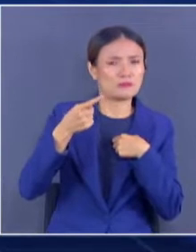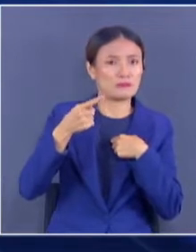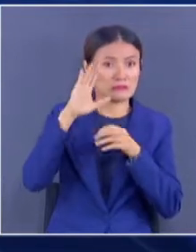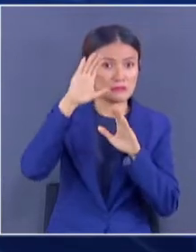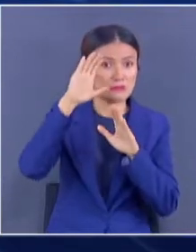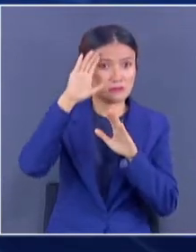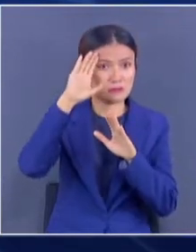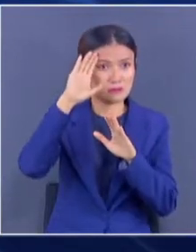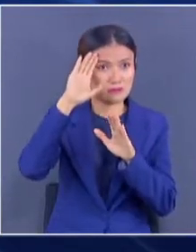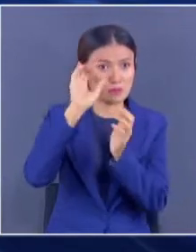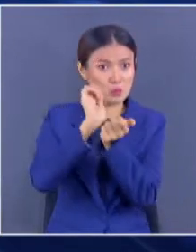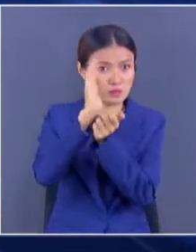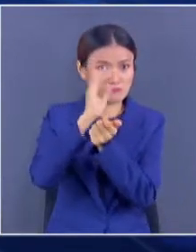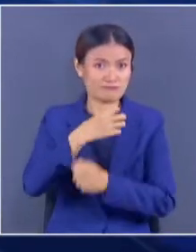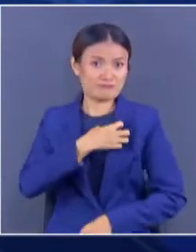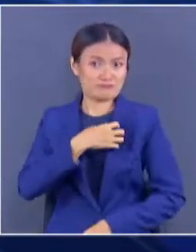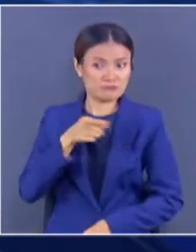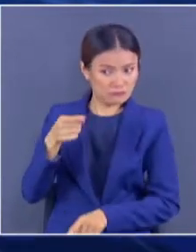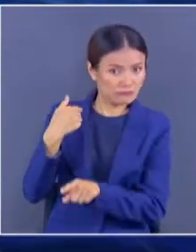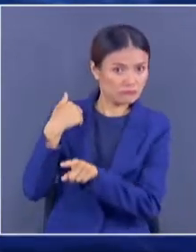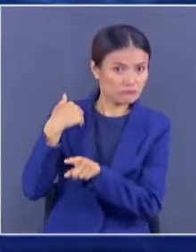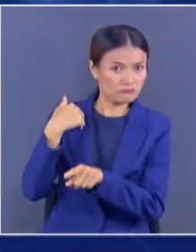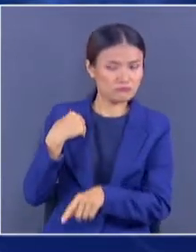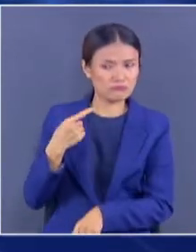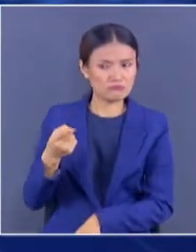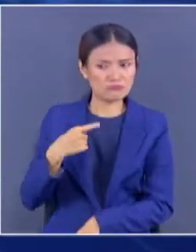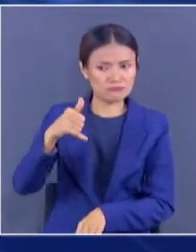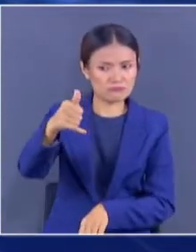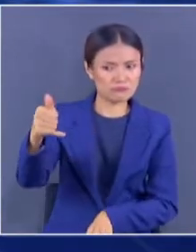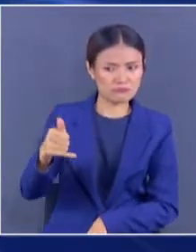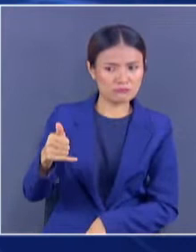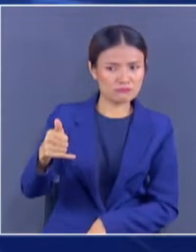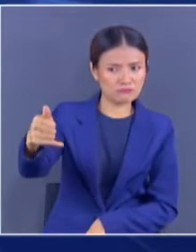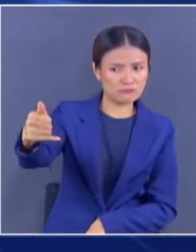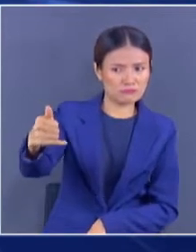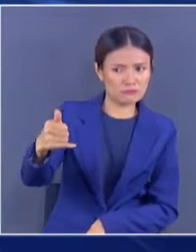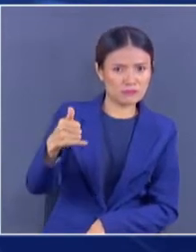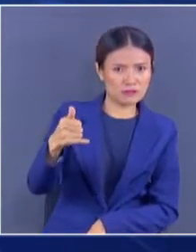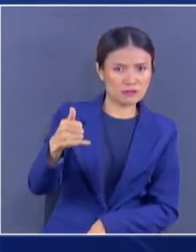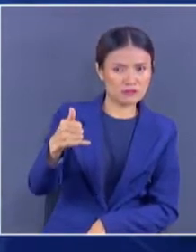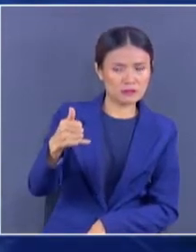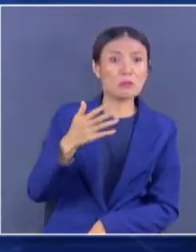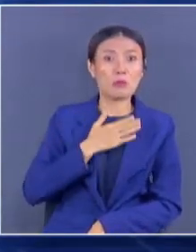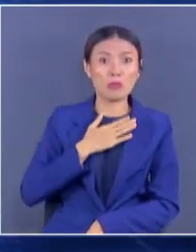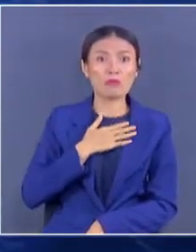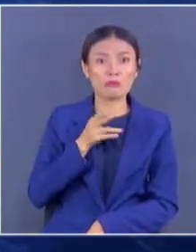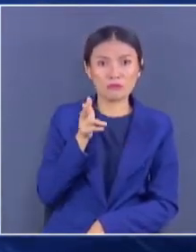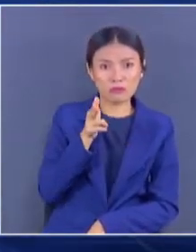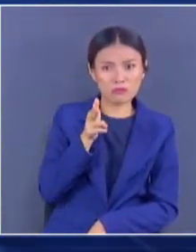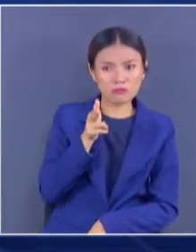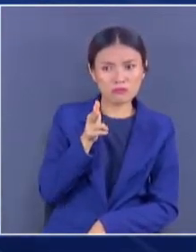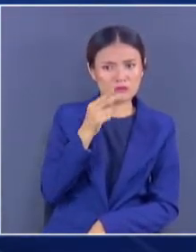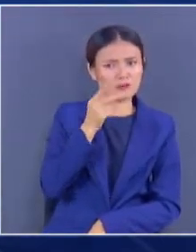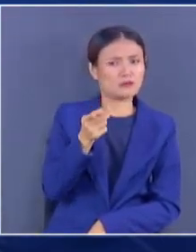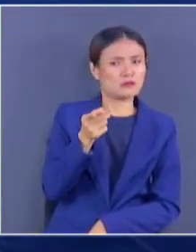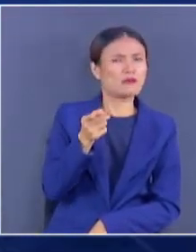บริเวณหน้าอกด้วยครับเดินลงมาจากรถท่าทางผู้เสียหายบอกว่าที่ถ่ายคลิปไว้วันนั้นเนี่ยโอ้โหท่าทาง